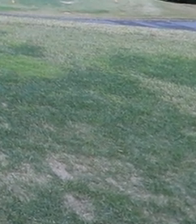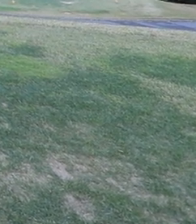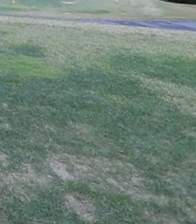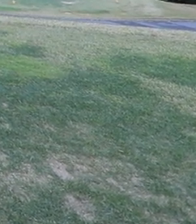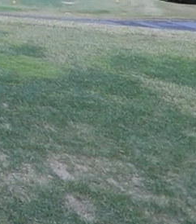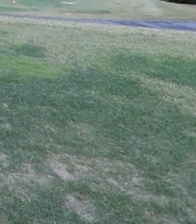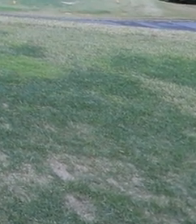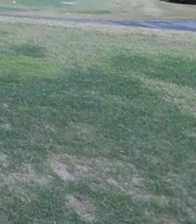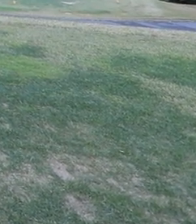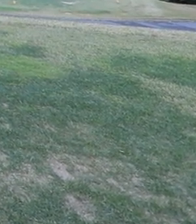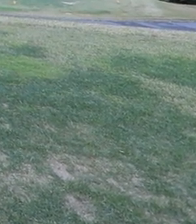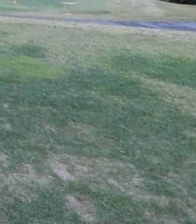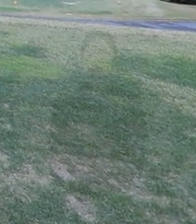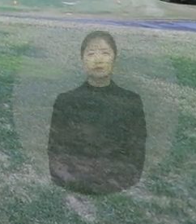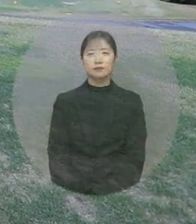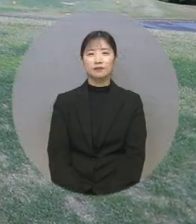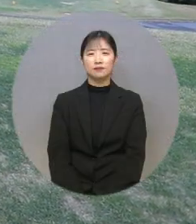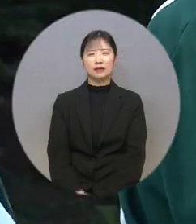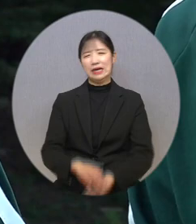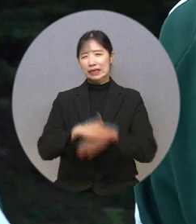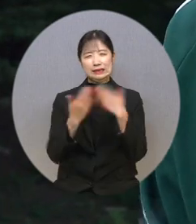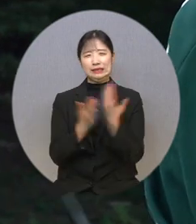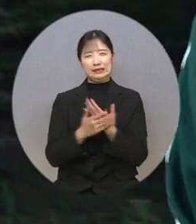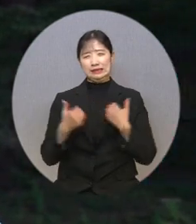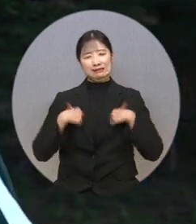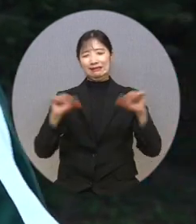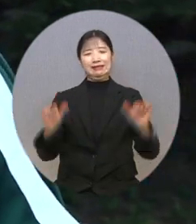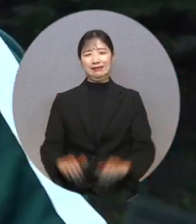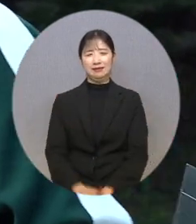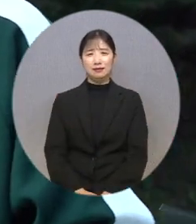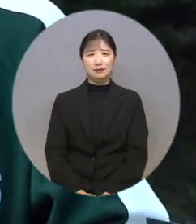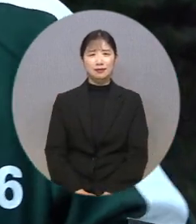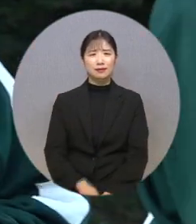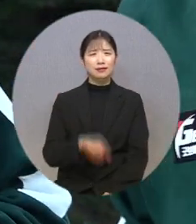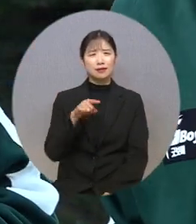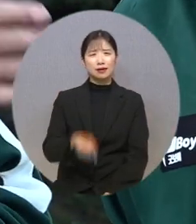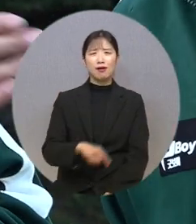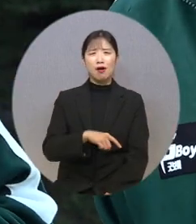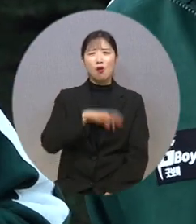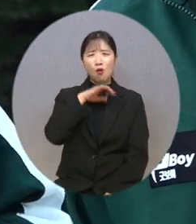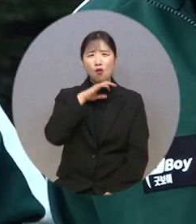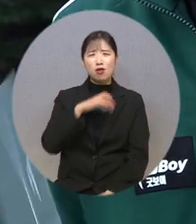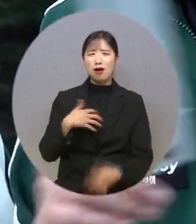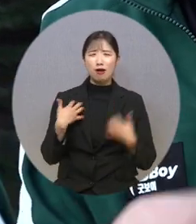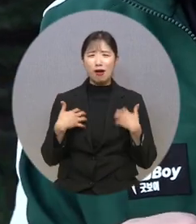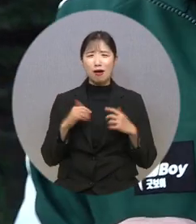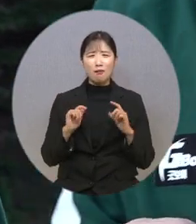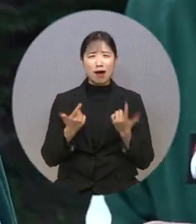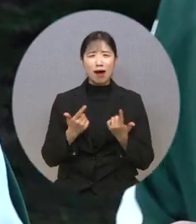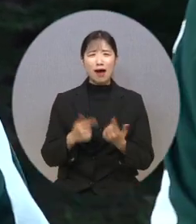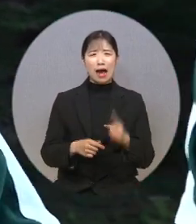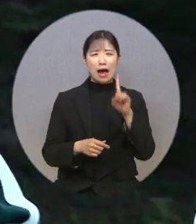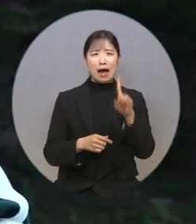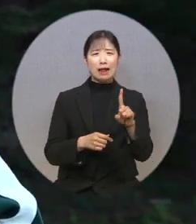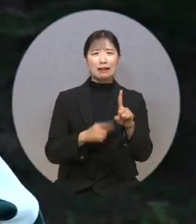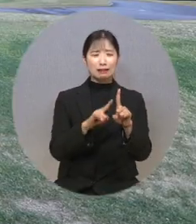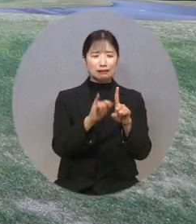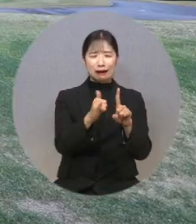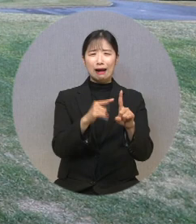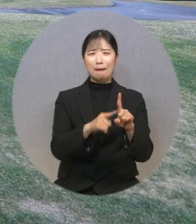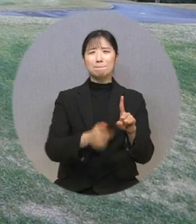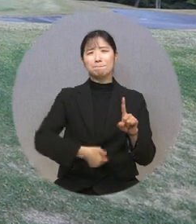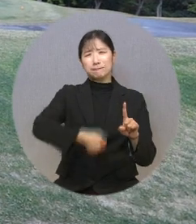야, 안주머니에서 저희 그냥 다 포기하고 미워요. 이게 오징어 게임이 아니고 오징어입니다. 한 명 빼놓고 세 명 오징어 만들기 게임